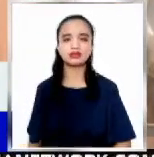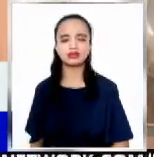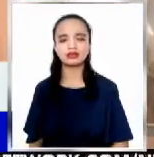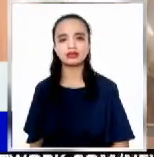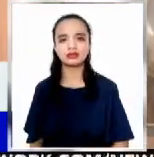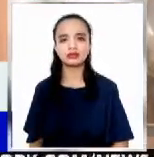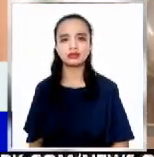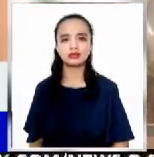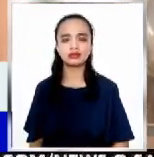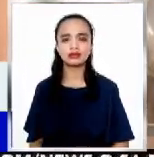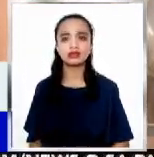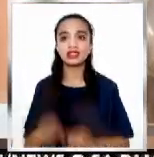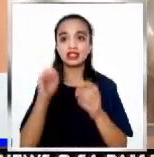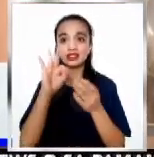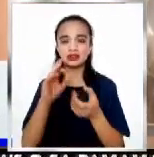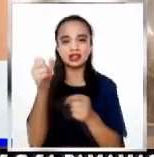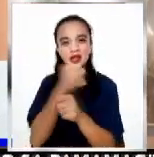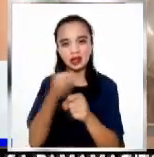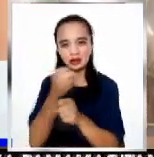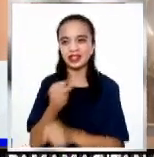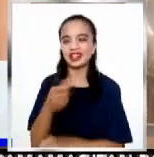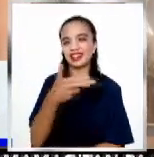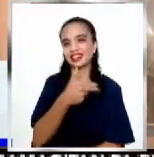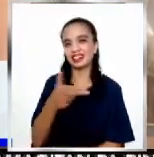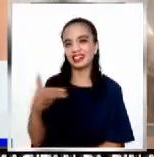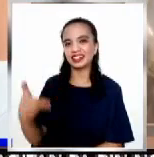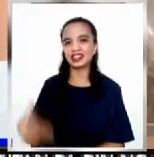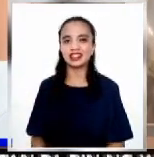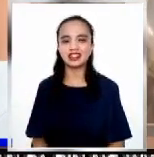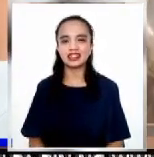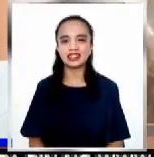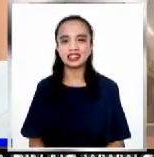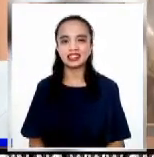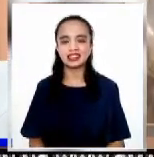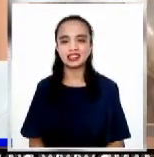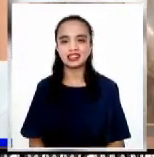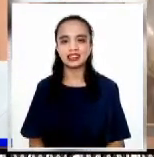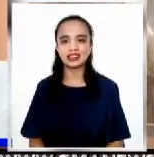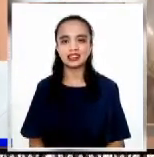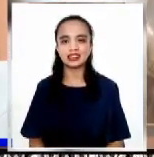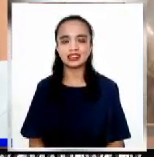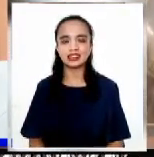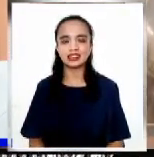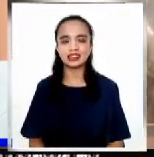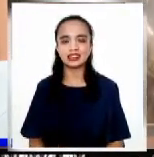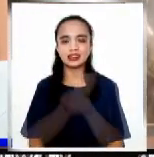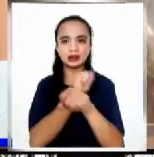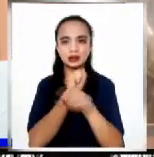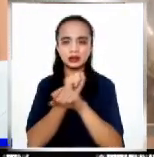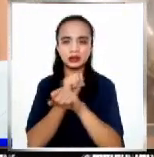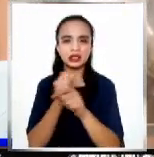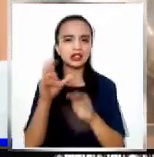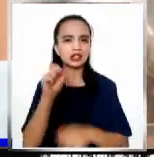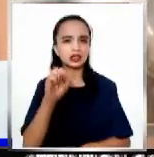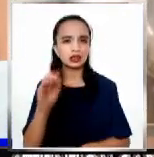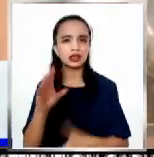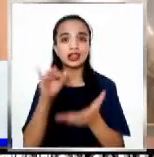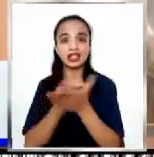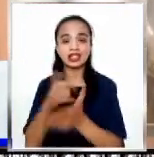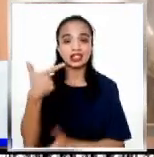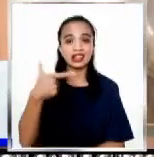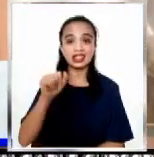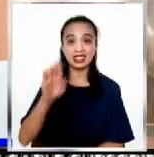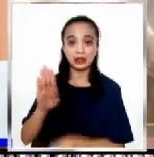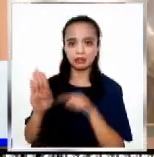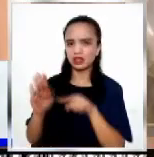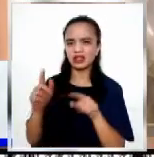ko, yung computer ko, malamang dadalhin ko for work. So ayun, si Gab, iba-iba yung gusto niya dalhin. Gusto niya